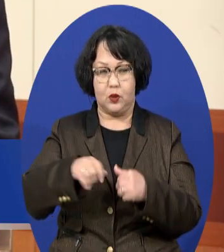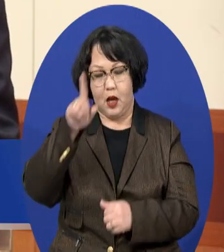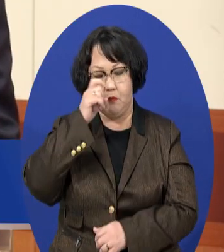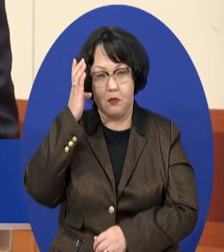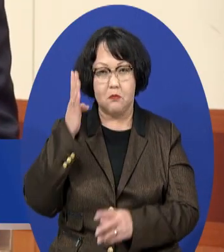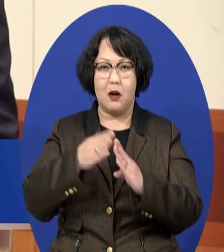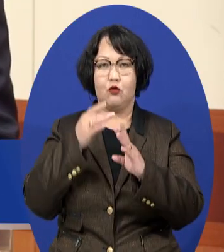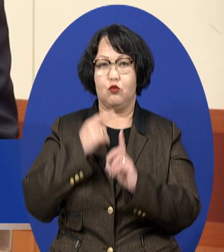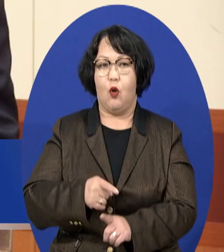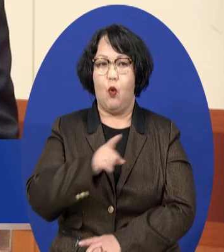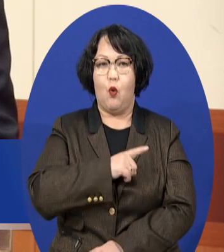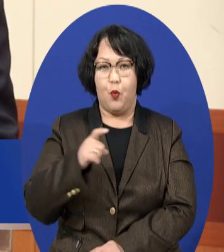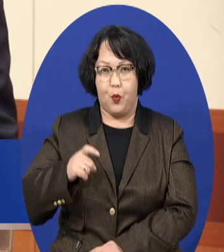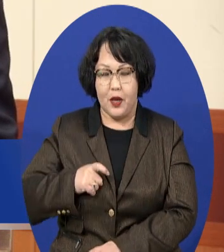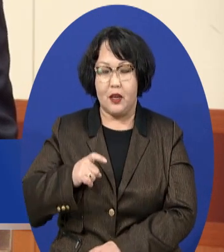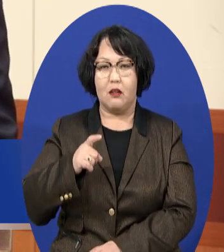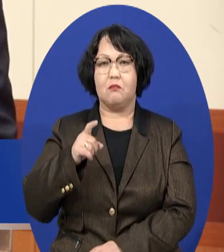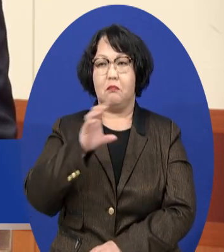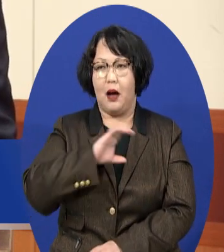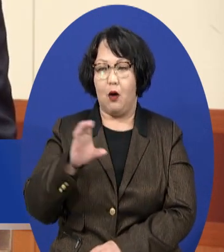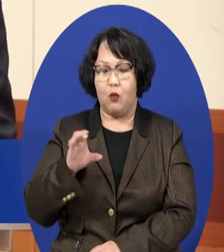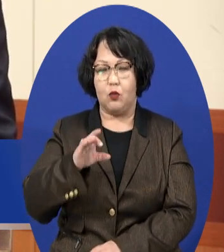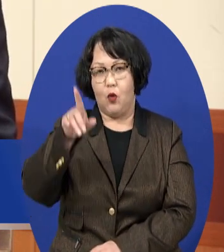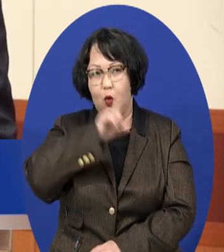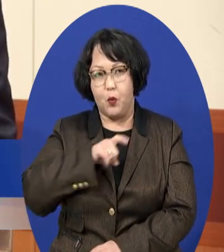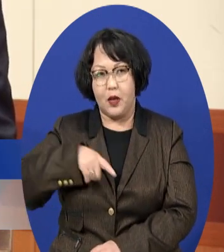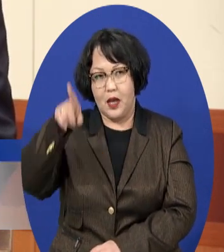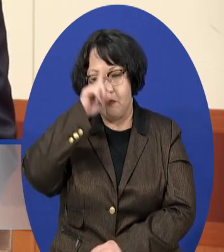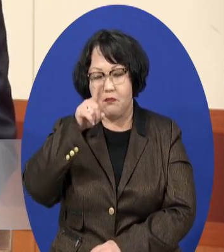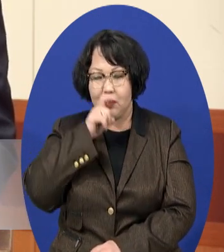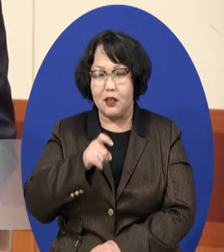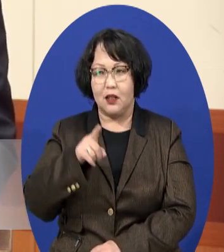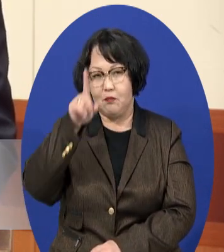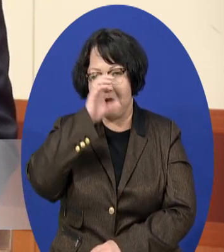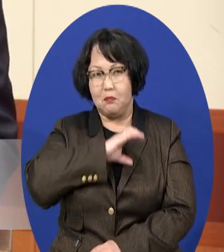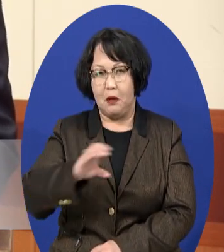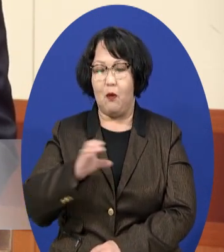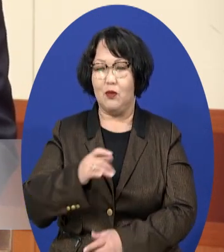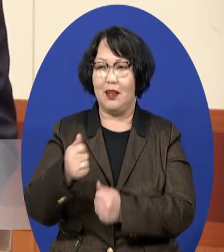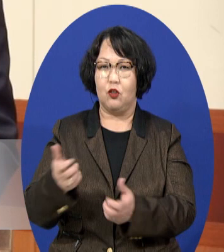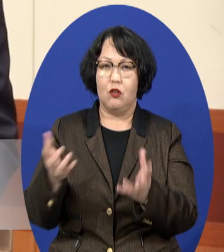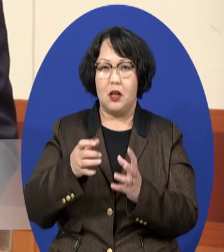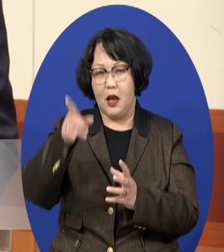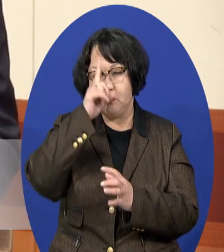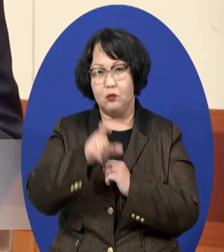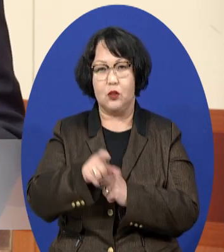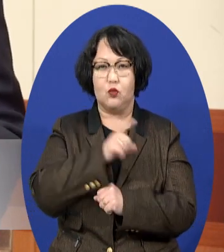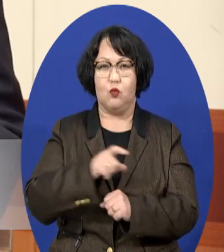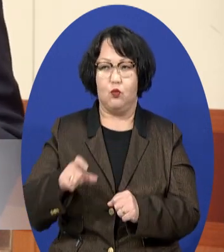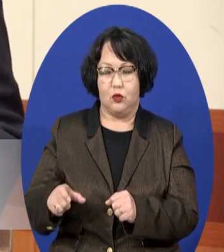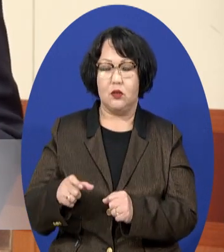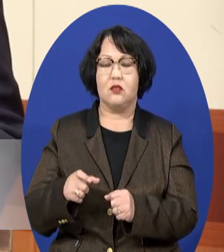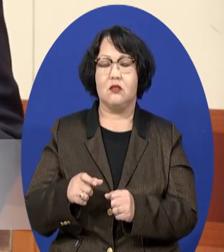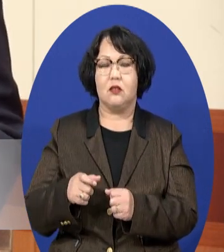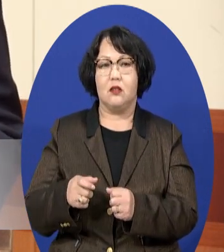хувийн хөвшил, хувийн эмнэлгүүдийг эдгээр үйл ажиллагаанд дайчлан оруулах, эмч мэрэгчлэгчнүүдийг мөн татан оролцуулах ажлуудыг